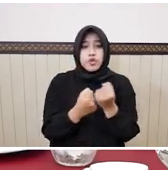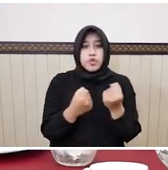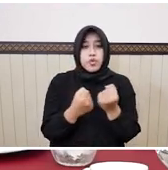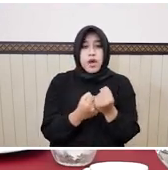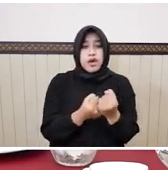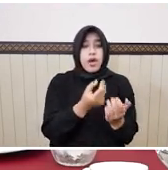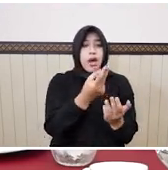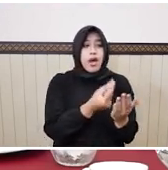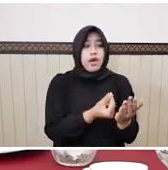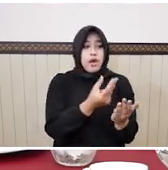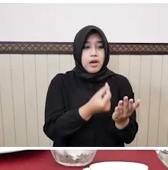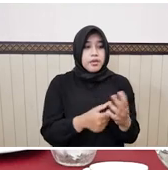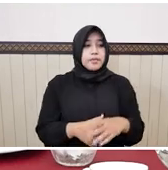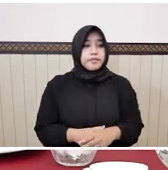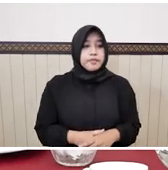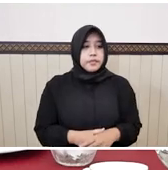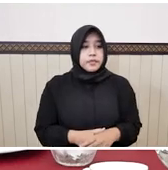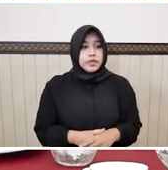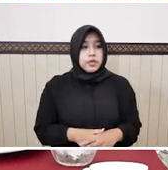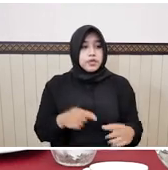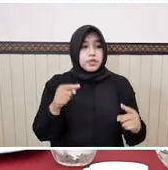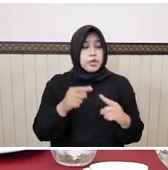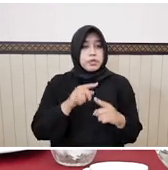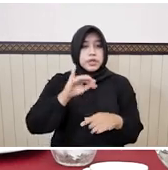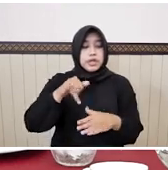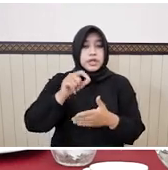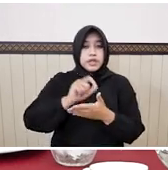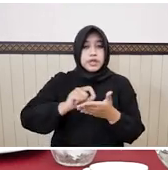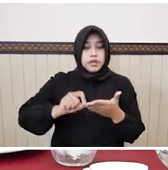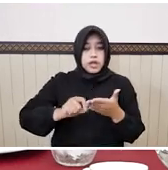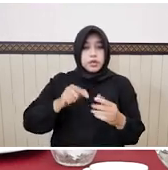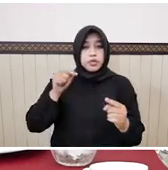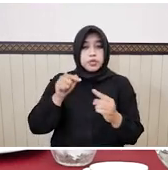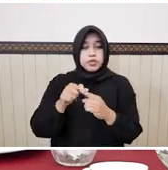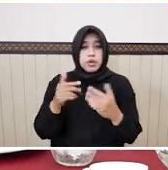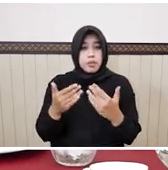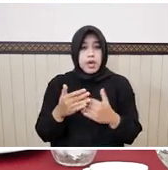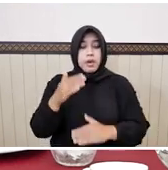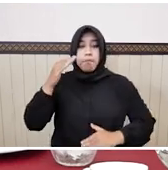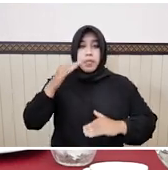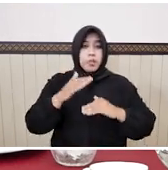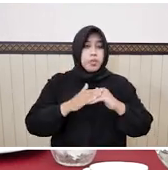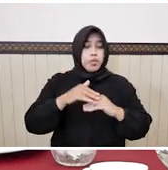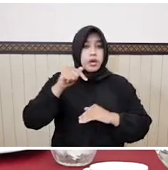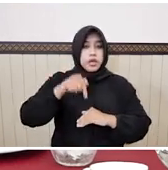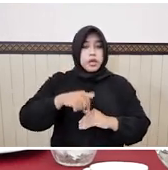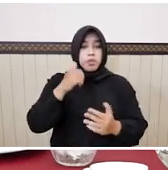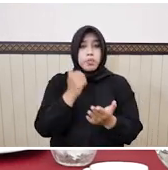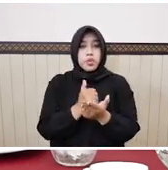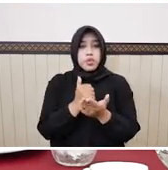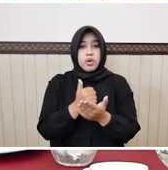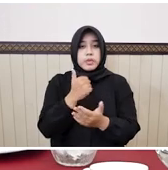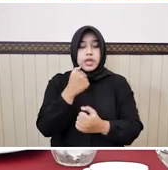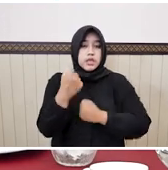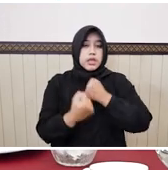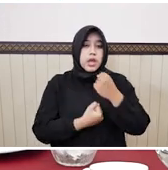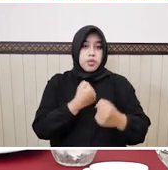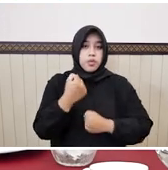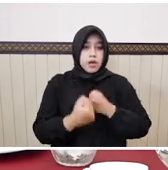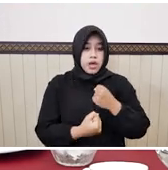anggaran anggaran biar ini juga jadi catatan betul agar pemenuhan ini bisa dilakukan oleh